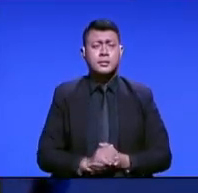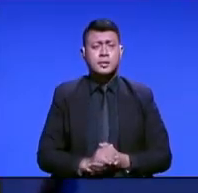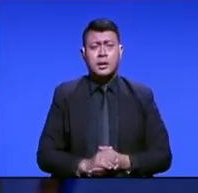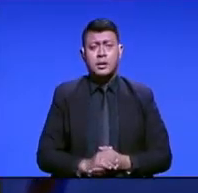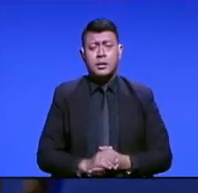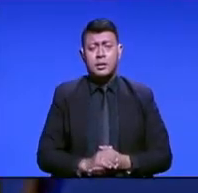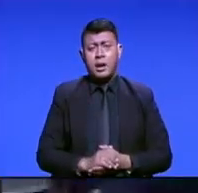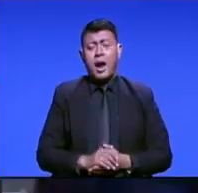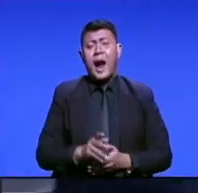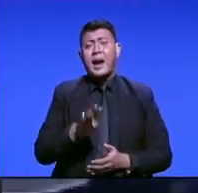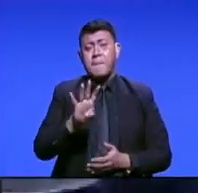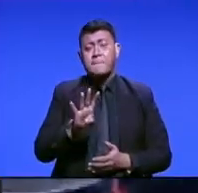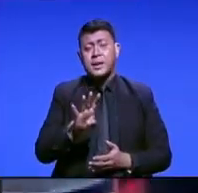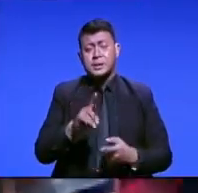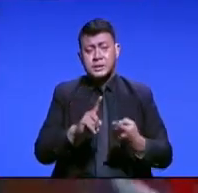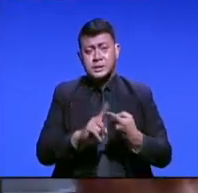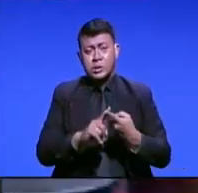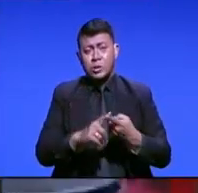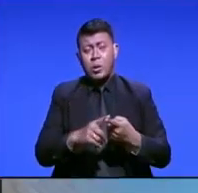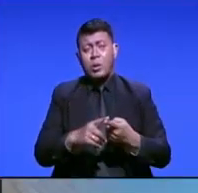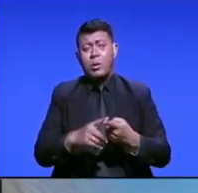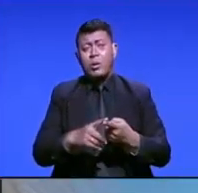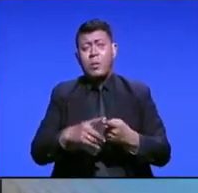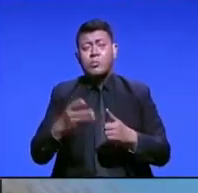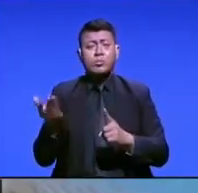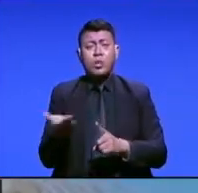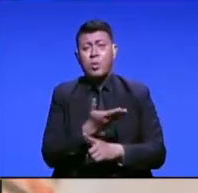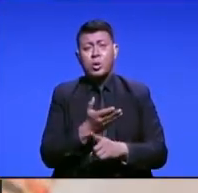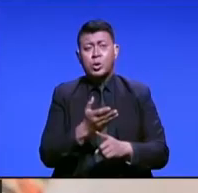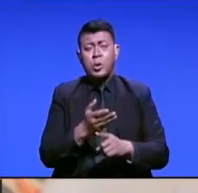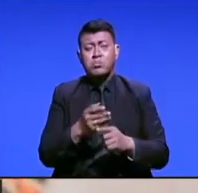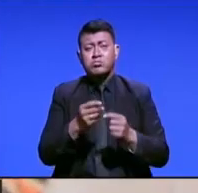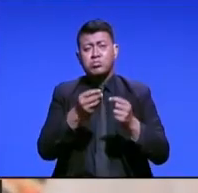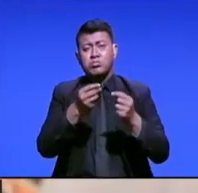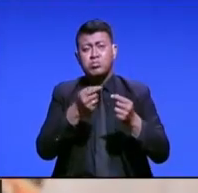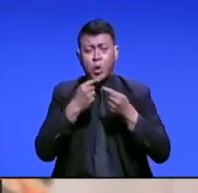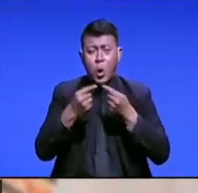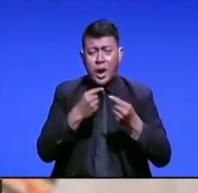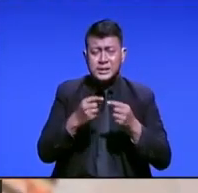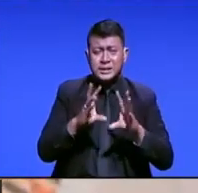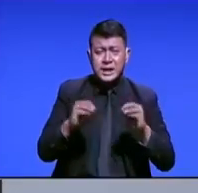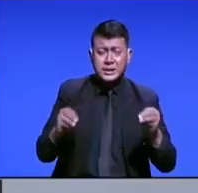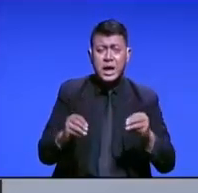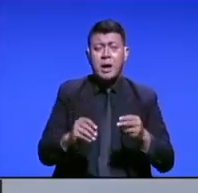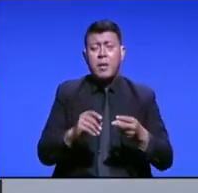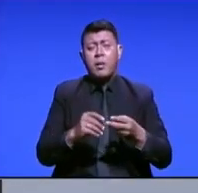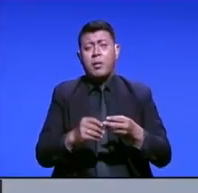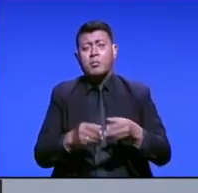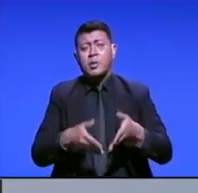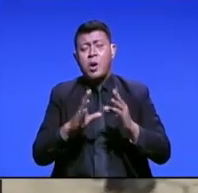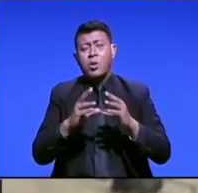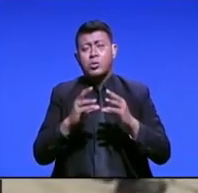4 hal yang disoroti diantaranya memangkas regulasi penghambat terbukanya lapangan kerja, membangun perbaikan pola komunikasi antara